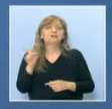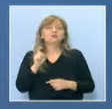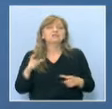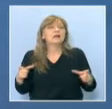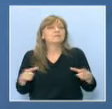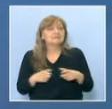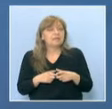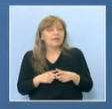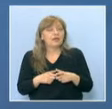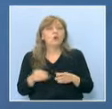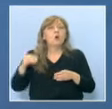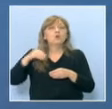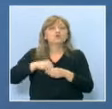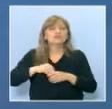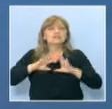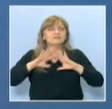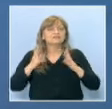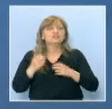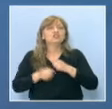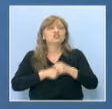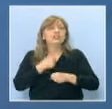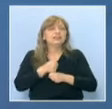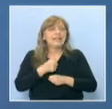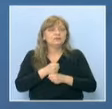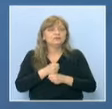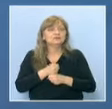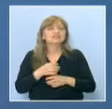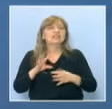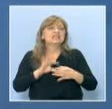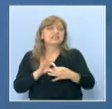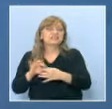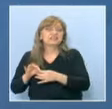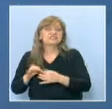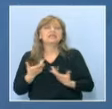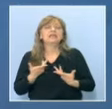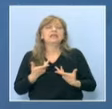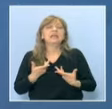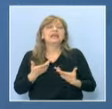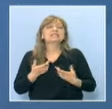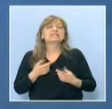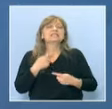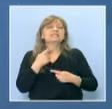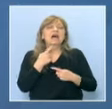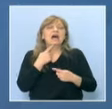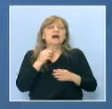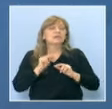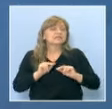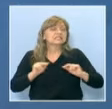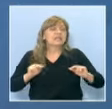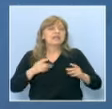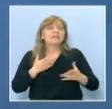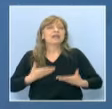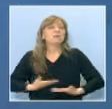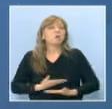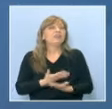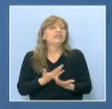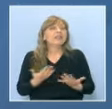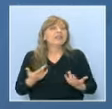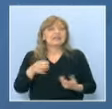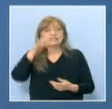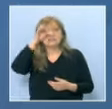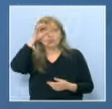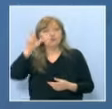в всички дейности, свързани с занимания по интереси на учениците. Така че